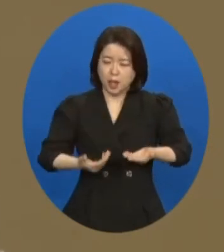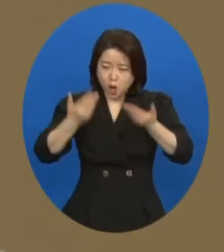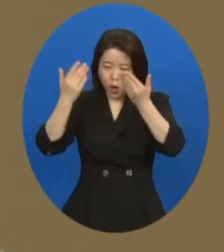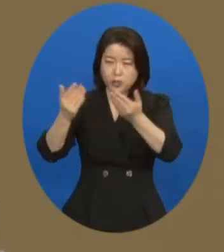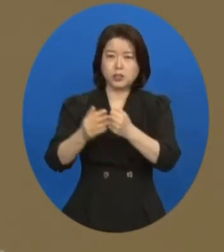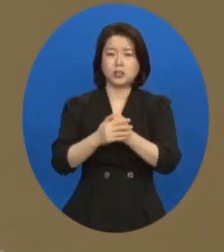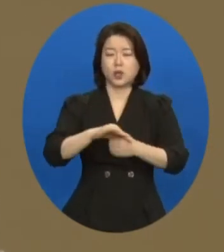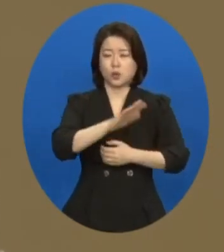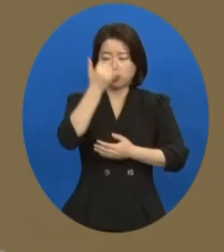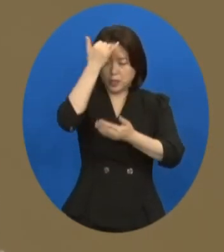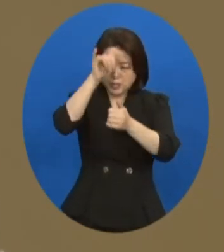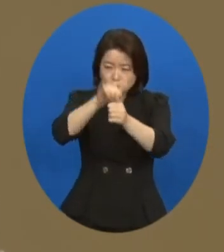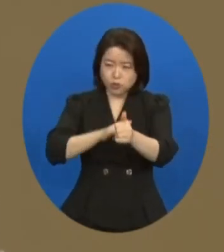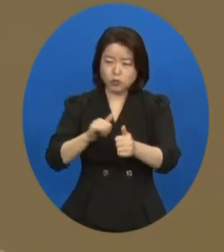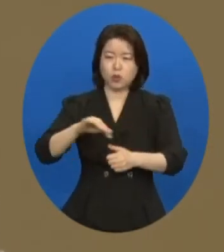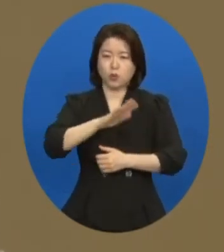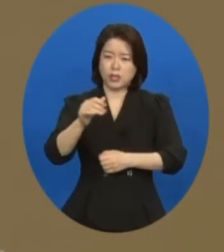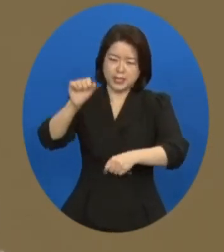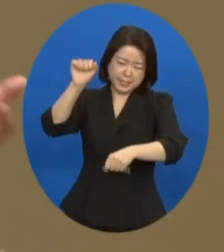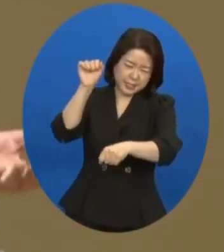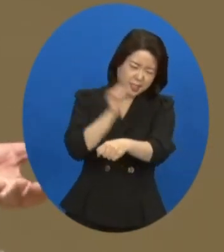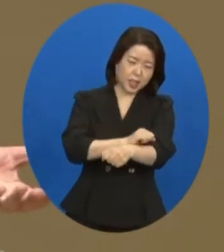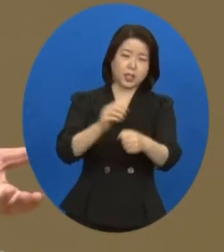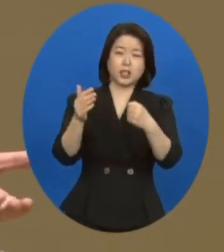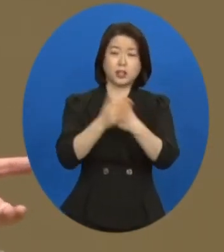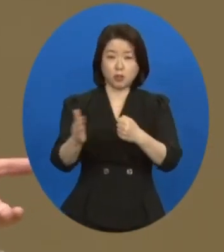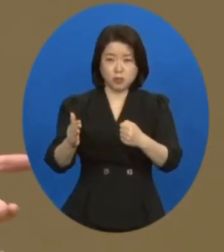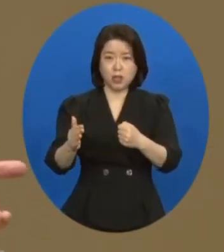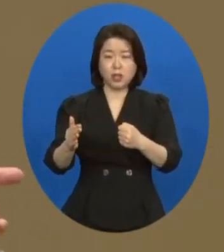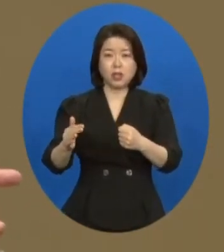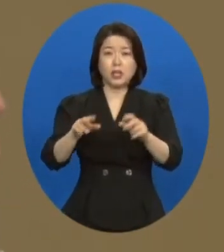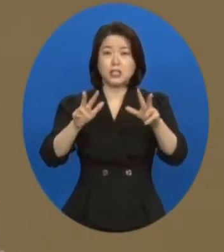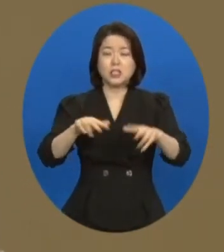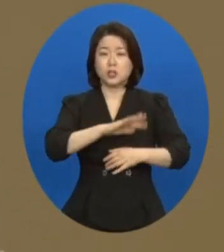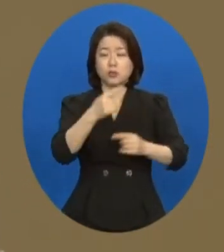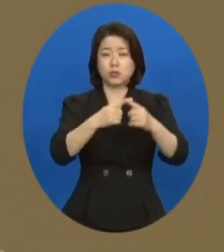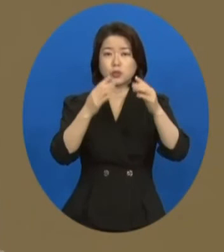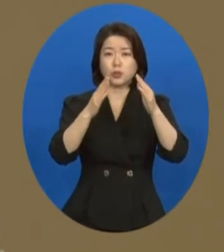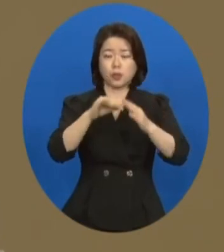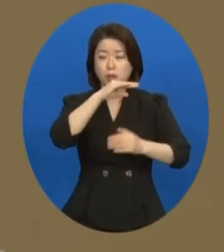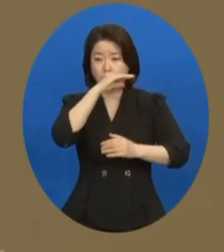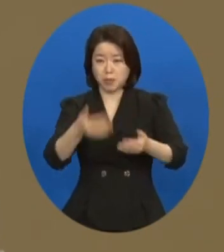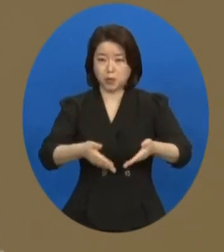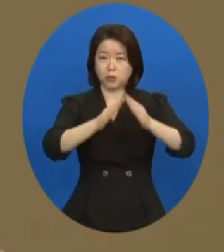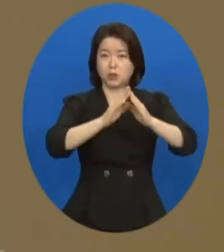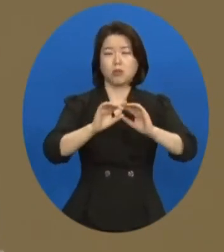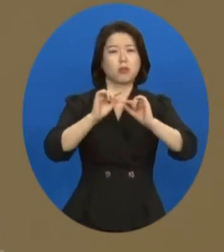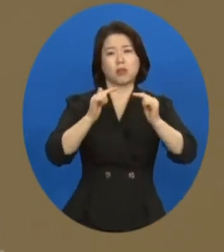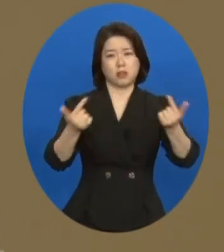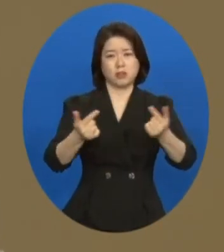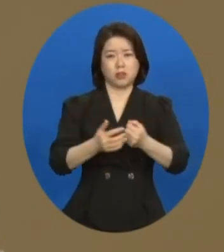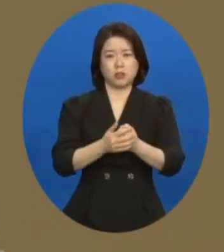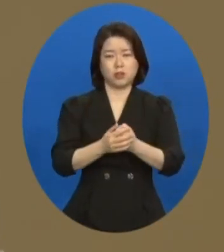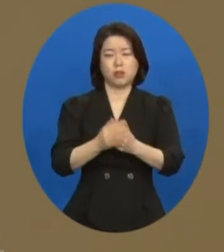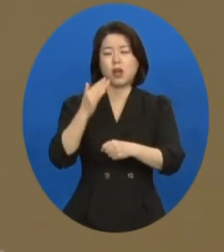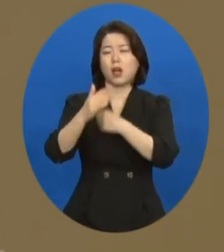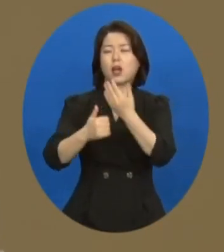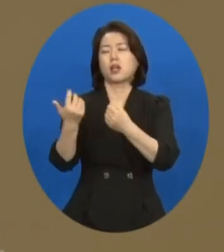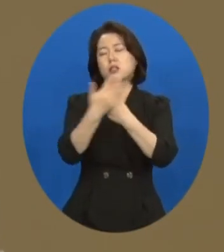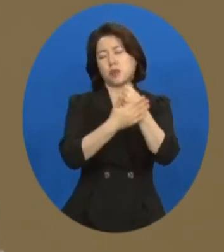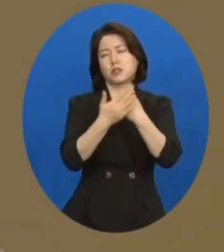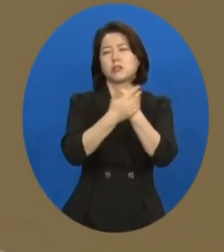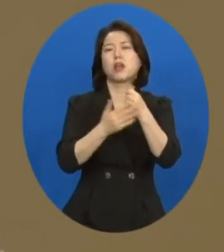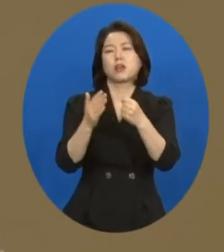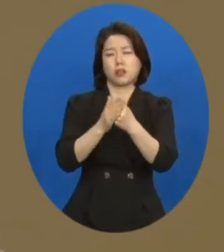우리가 충성의 있고 우리가 잘 했기 때문에 선한목자 교회 가 바로 선거 아니에요 하나님의 은혜요